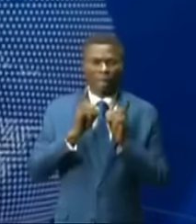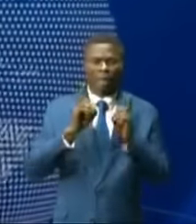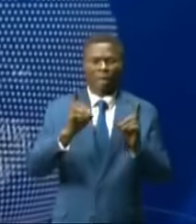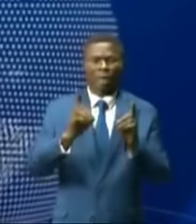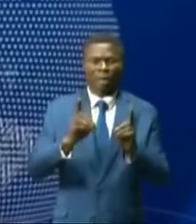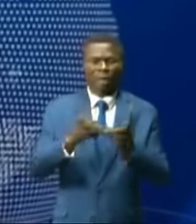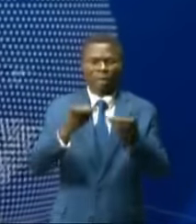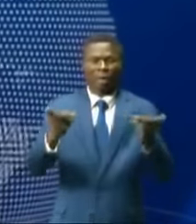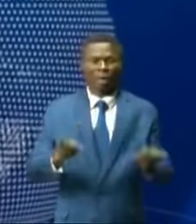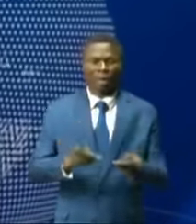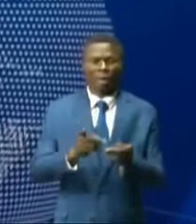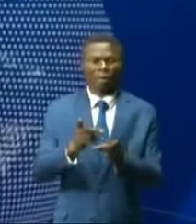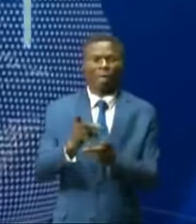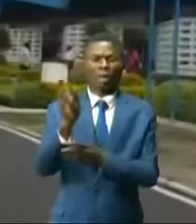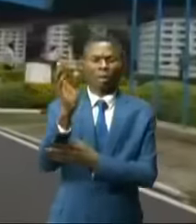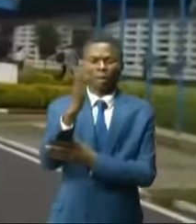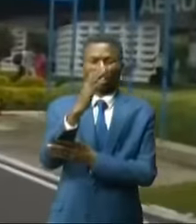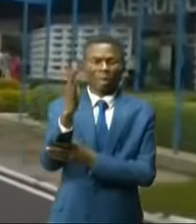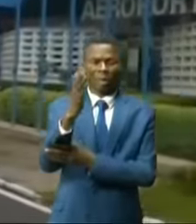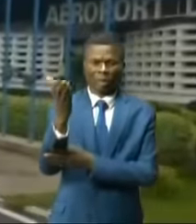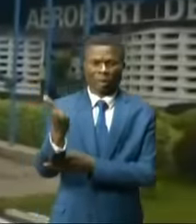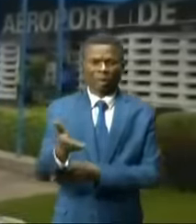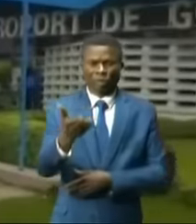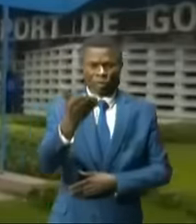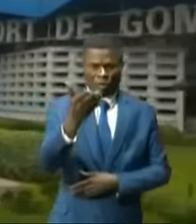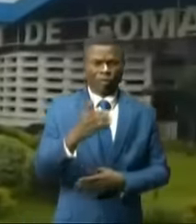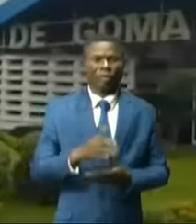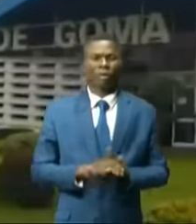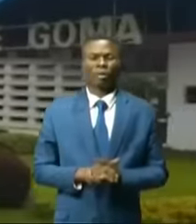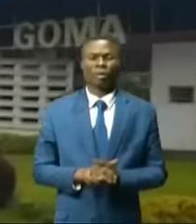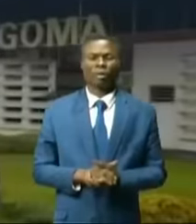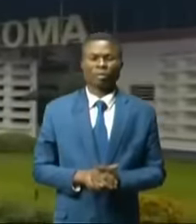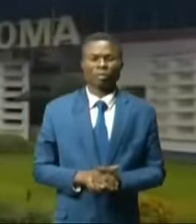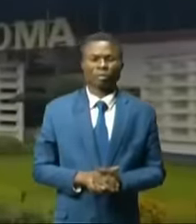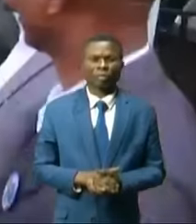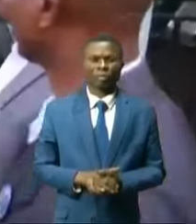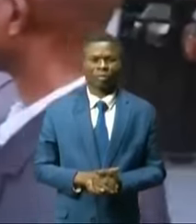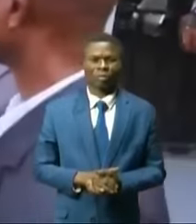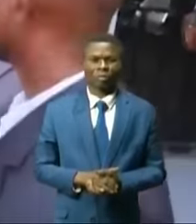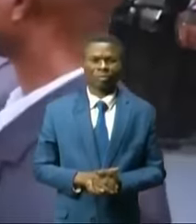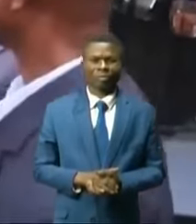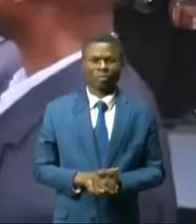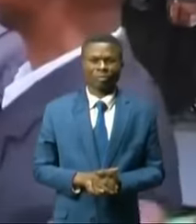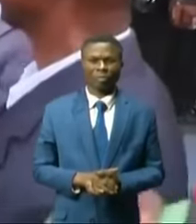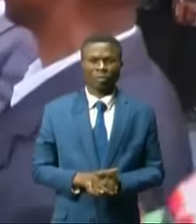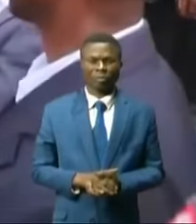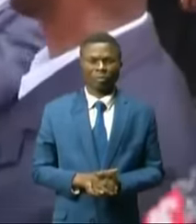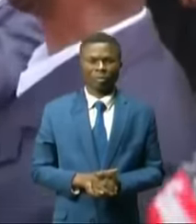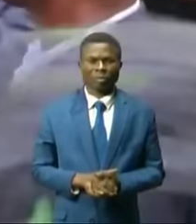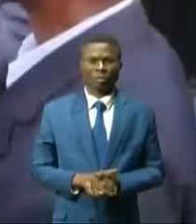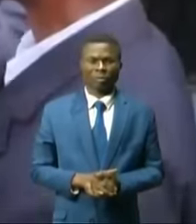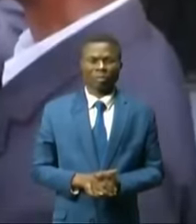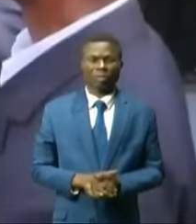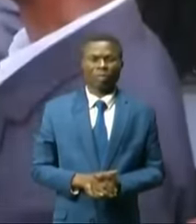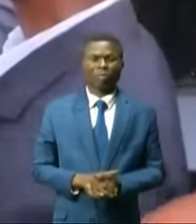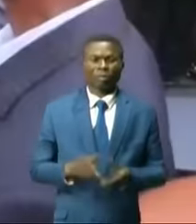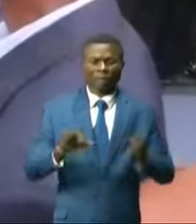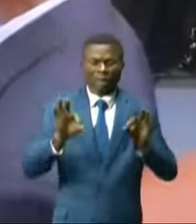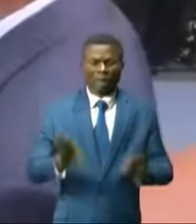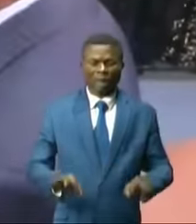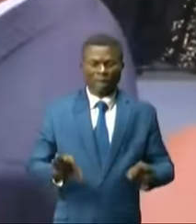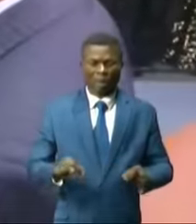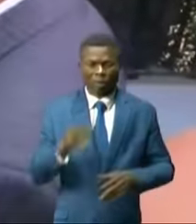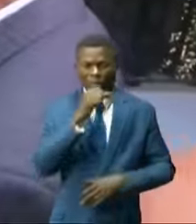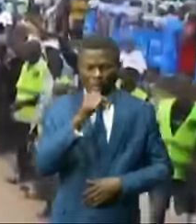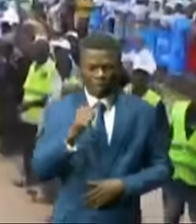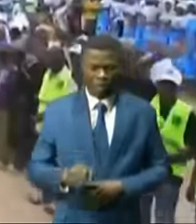meeting à la place du monument. Regardez. À son arrivée à Uvira, la terre de ses ancêtres, c'est une